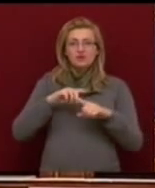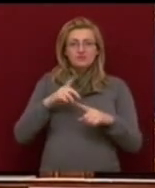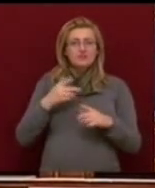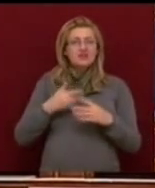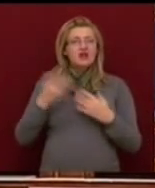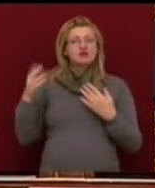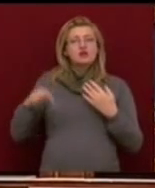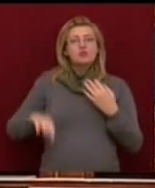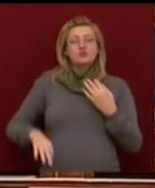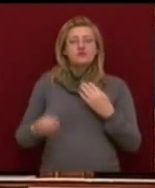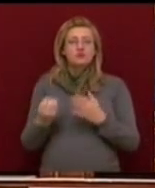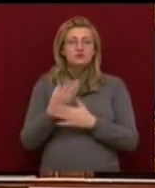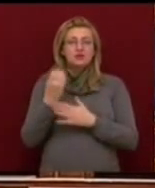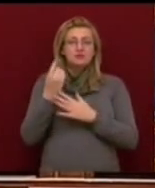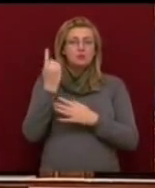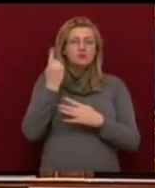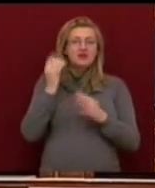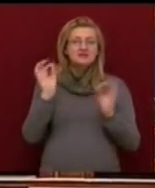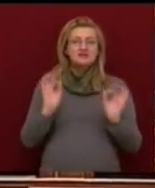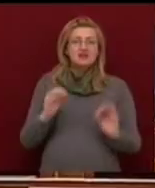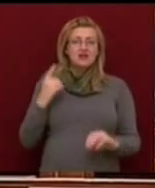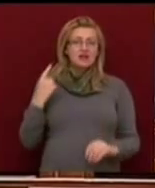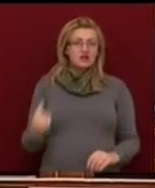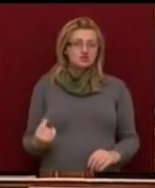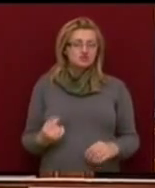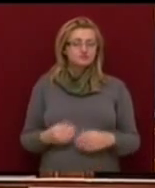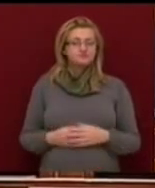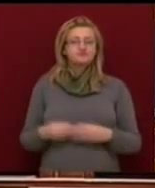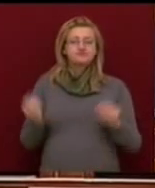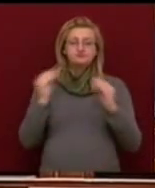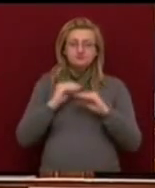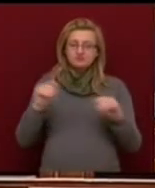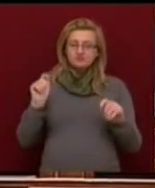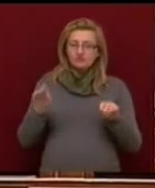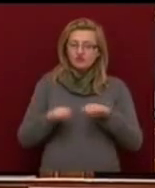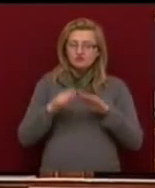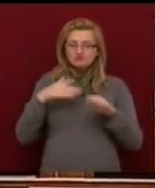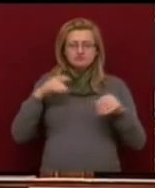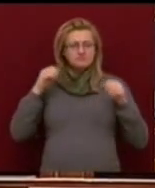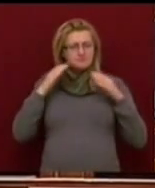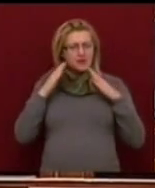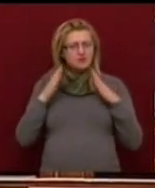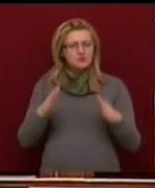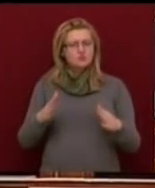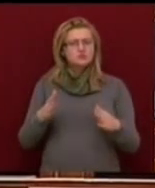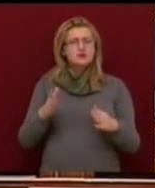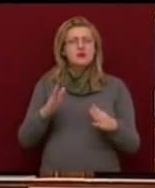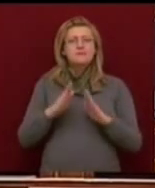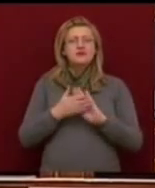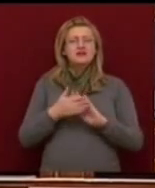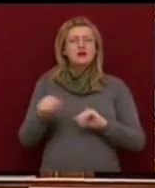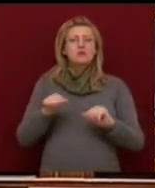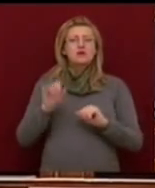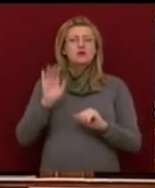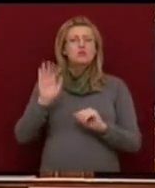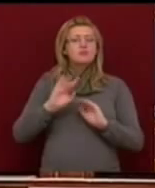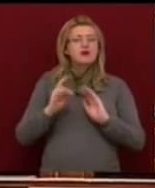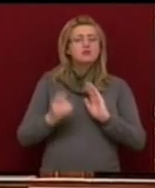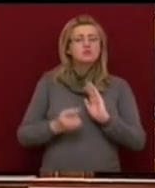profitot termelő óriás cégekkel is. Tisztelt képviselőtársaim, meggyőződésünk szerint a mindenkori kormánynak